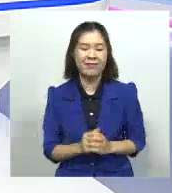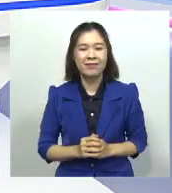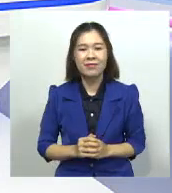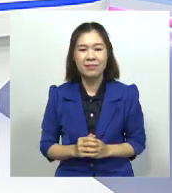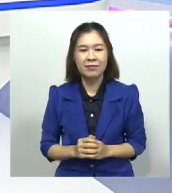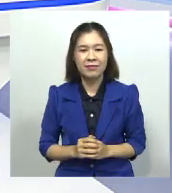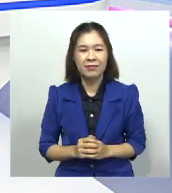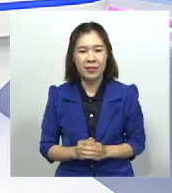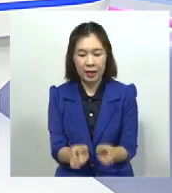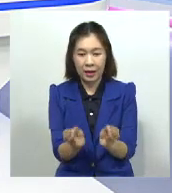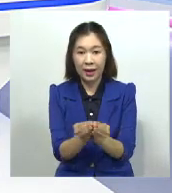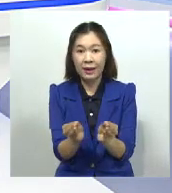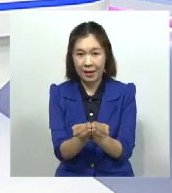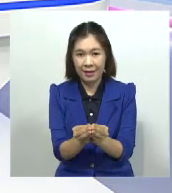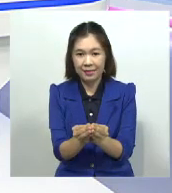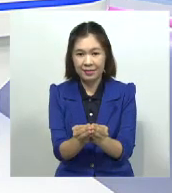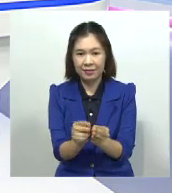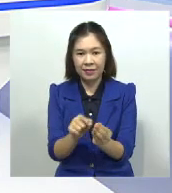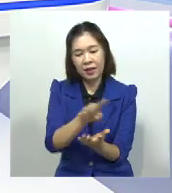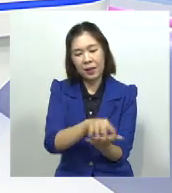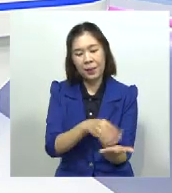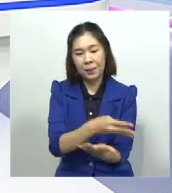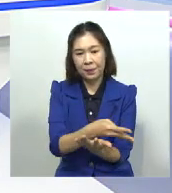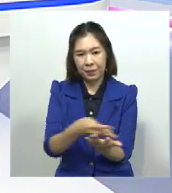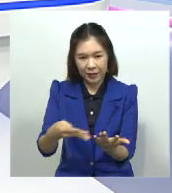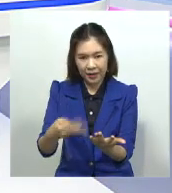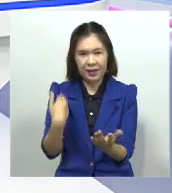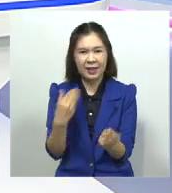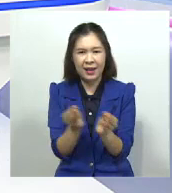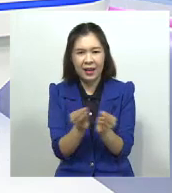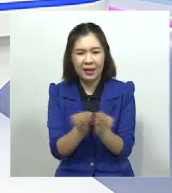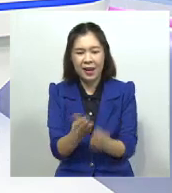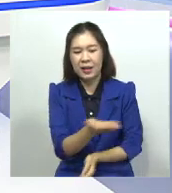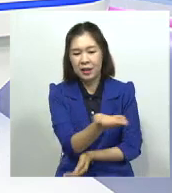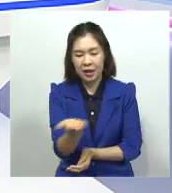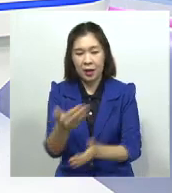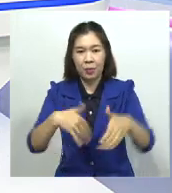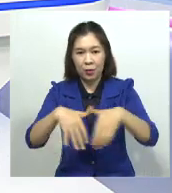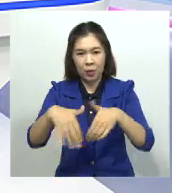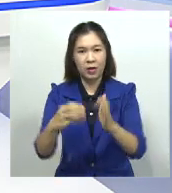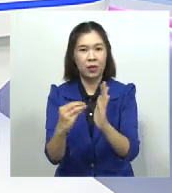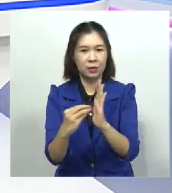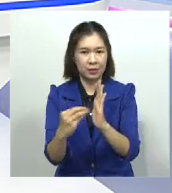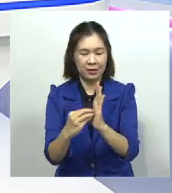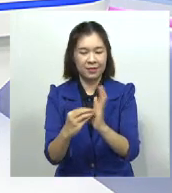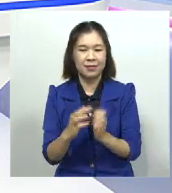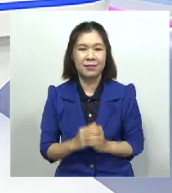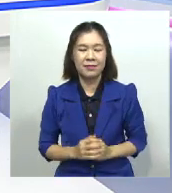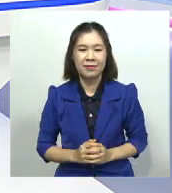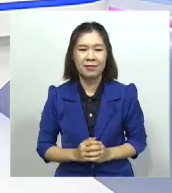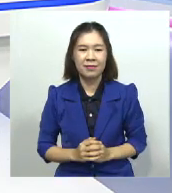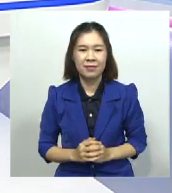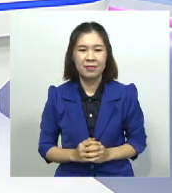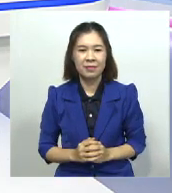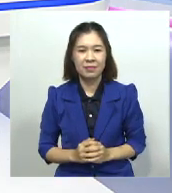มาดูเรื่องของคะแนนนะครับเรื่องของนโยบายที่จะเรียกคะแนนเสียงจากพี่น้องประชาชนในพื้นที่ของกรุงเทพมหานครกันหน่อยนะครับ